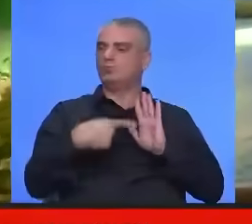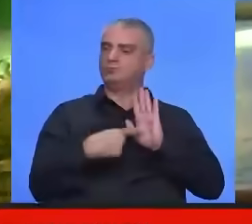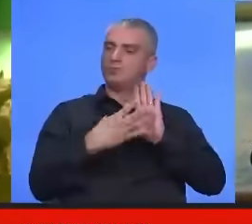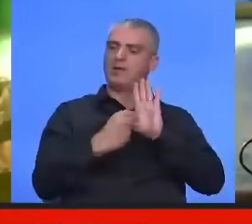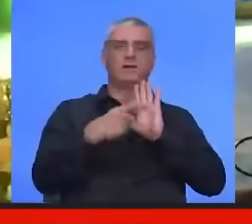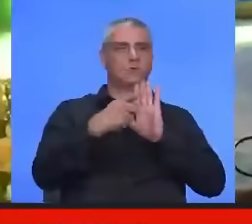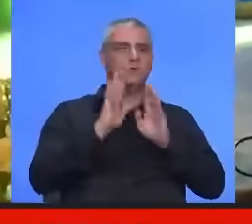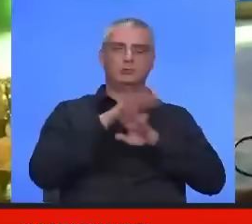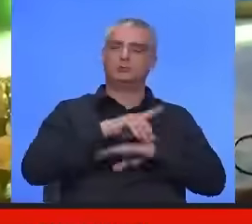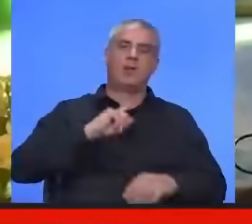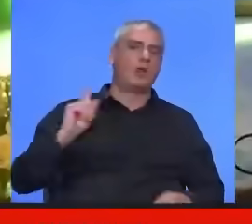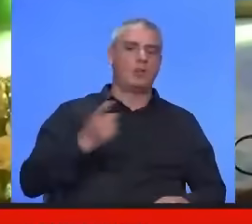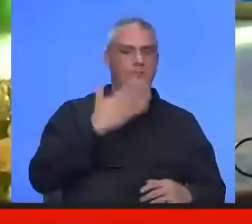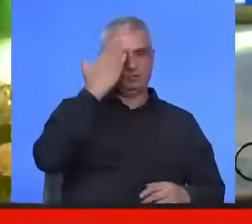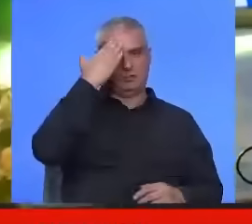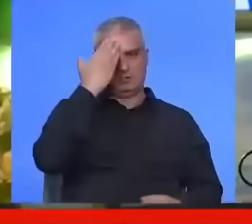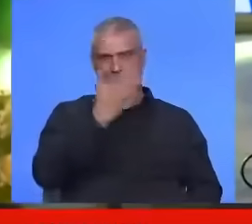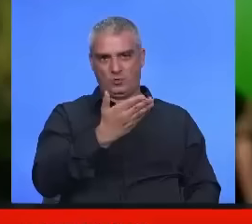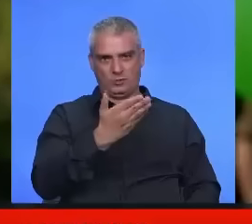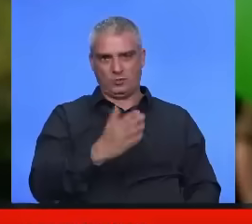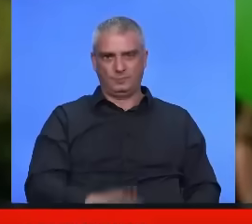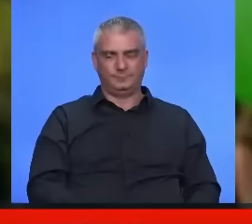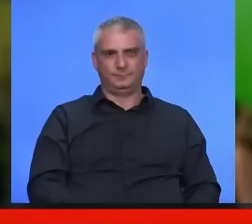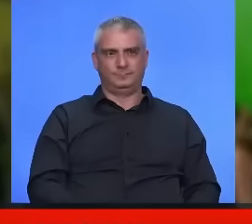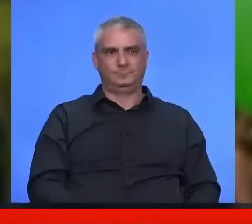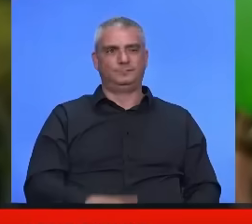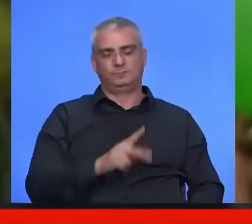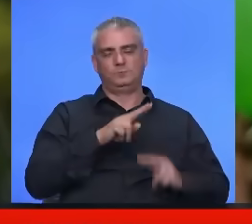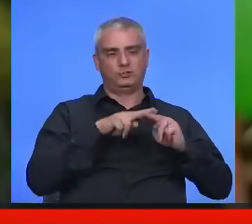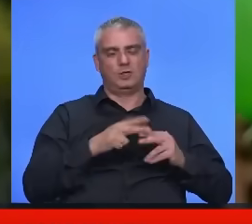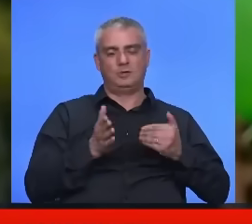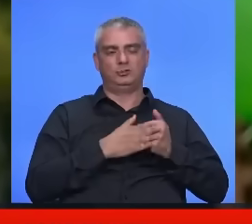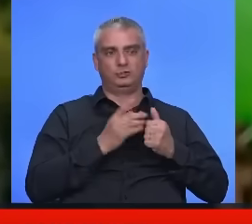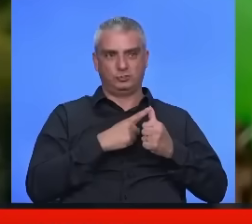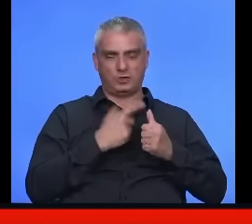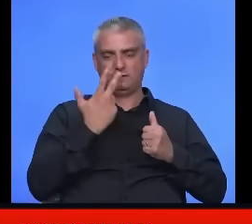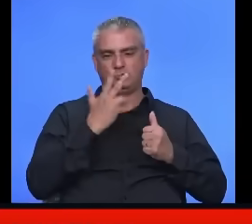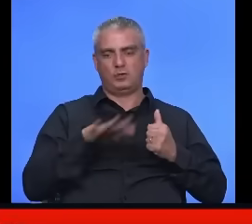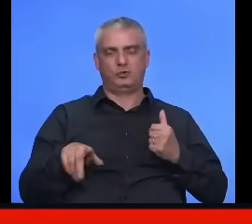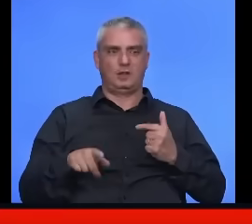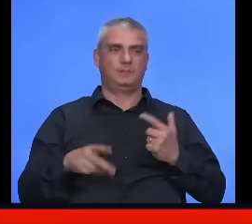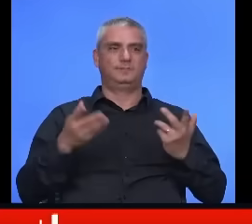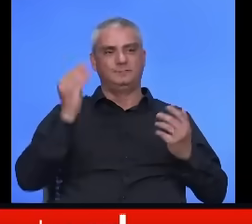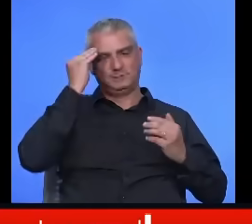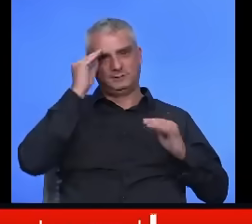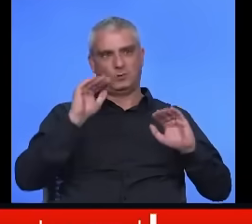שהשפיע מאוד על כל מי שזכה להיות ולהילחם לצידו. הוא הותיר אחריו אישה ושלושה ילדים. יהי זכרו ברוך.